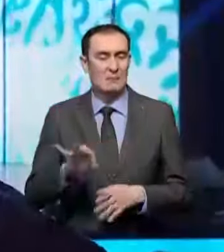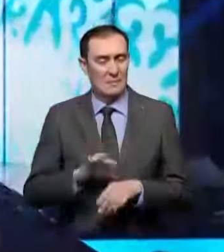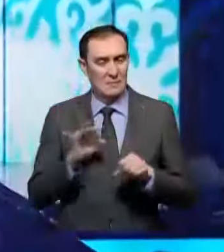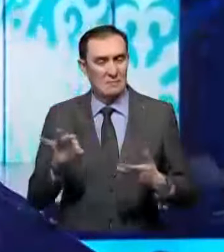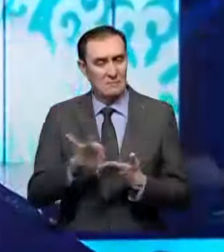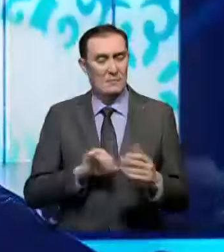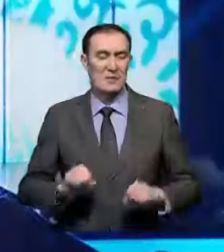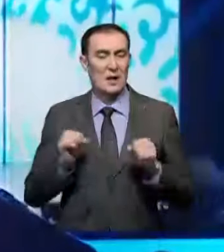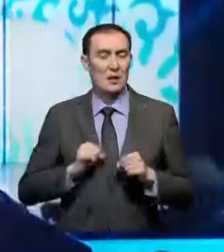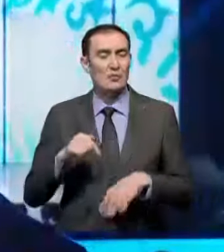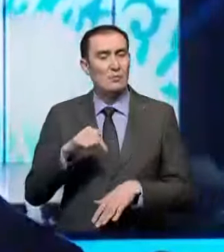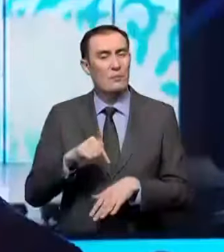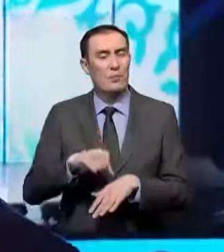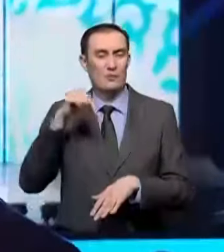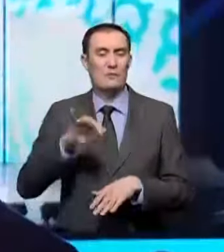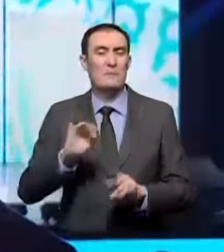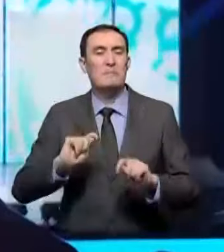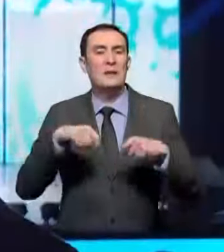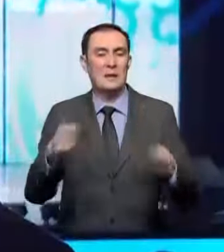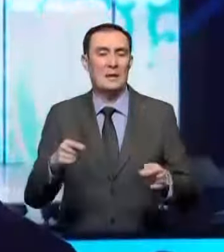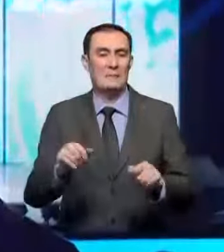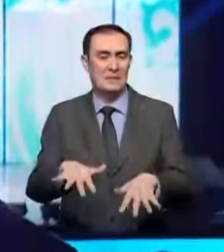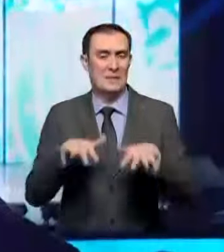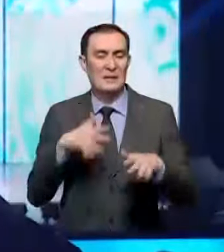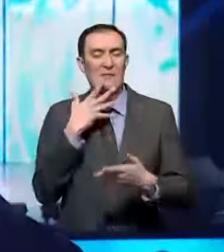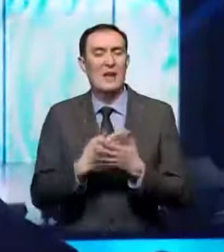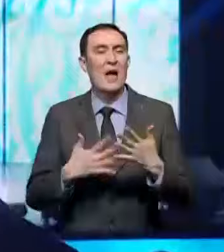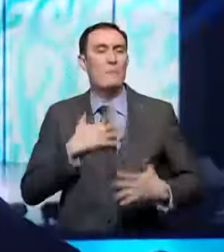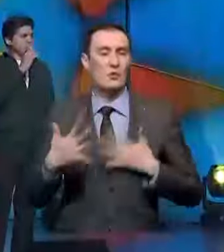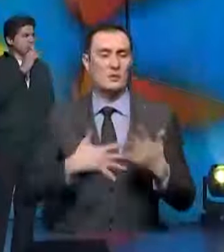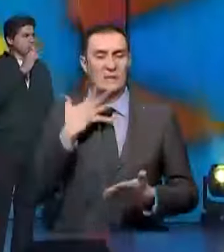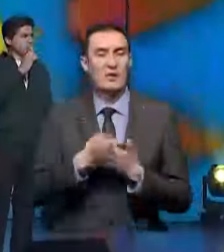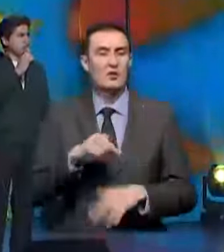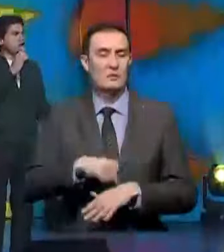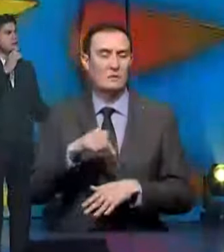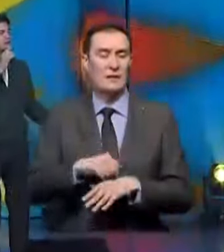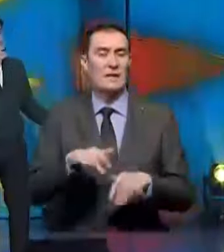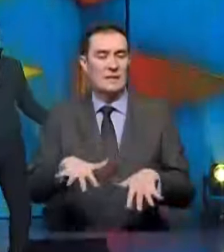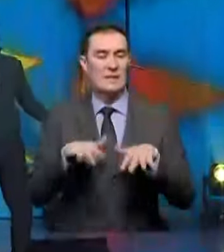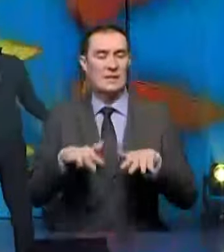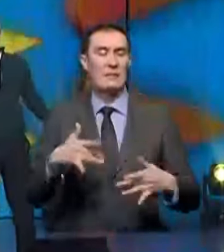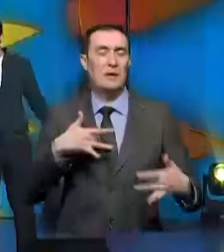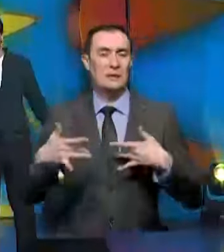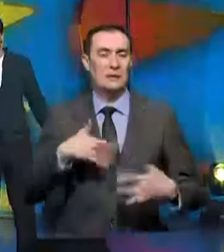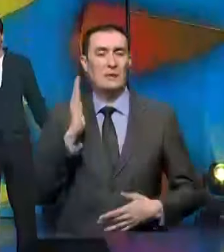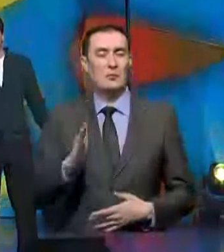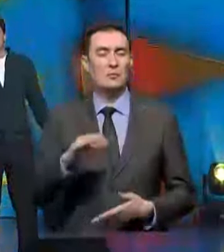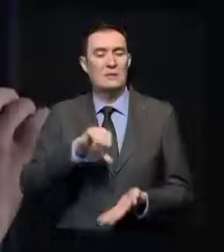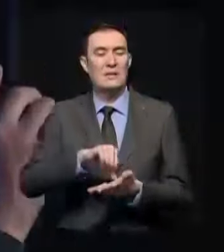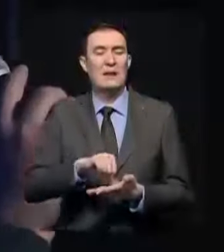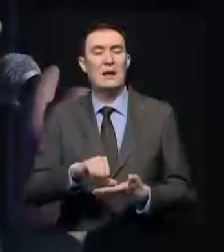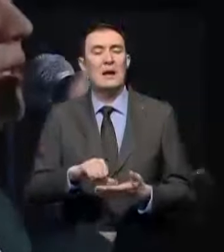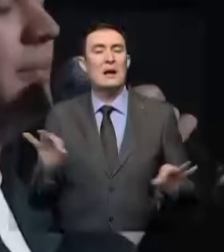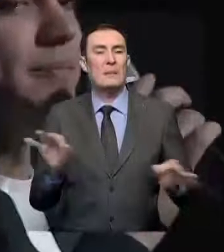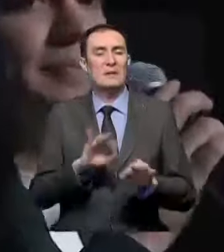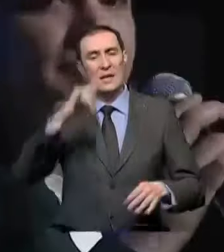его прочувствовать, передать зрителю свои эмоции, свои чувства. Зрителям праздничного концерта будут представлены